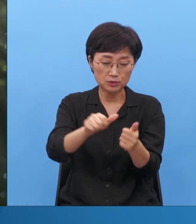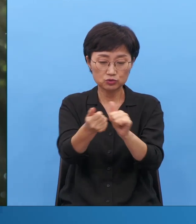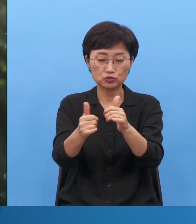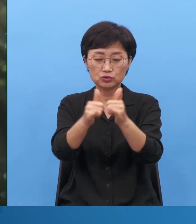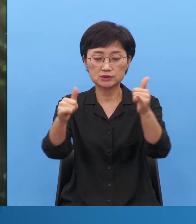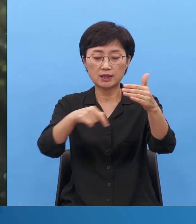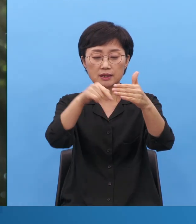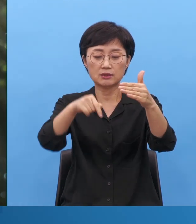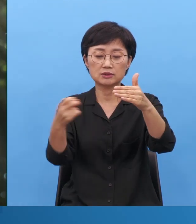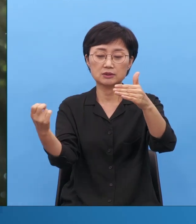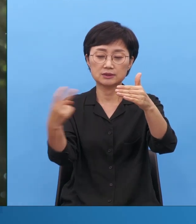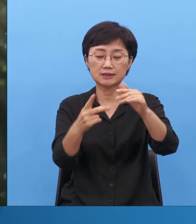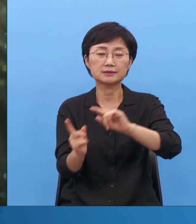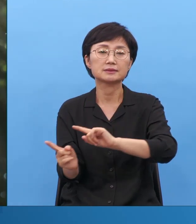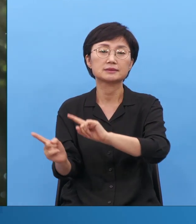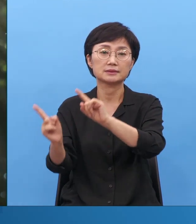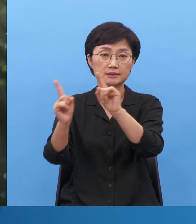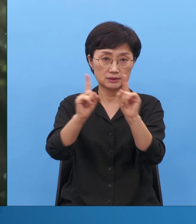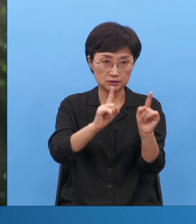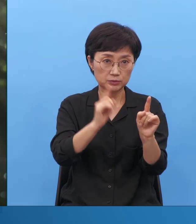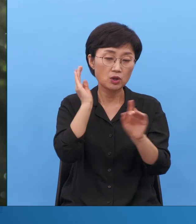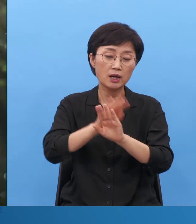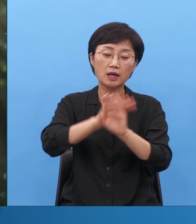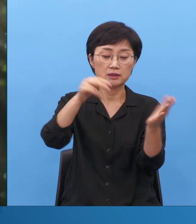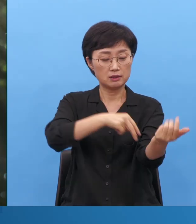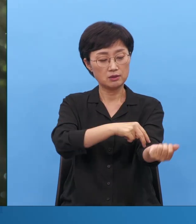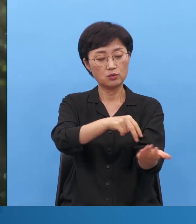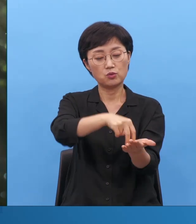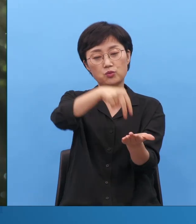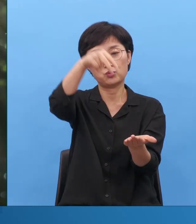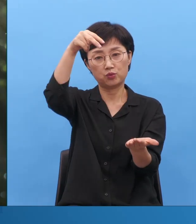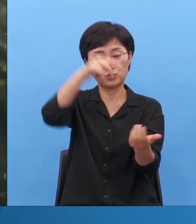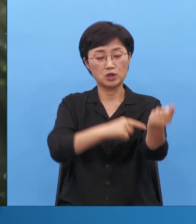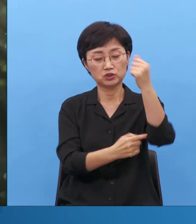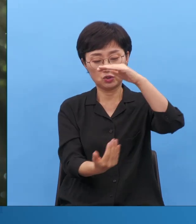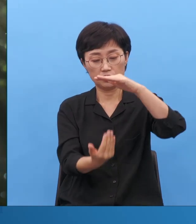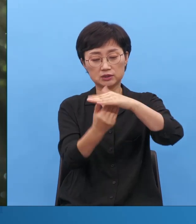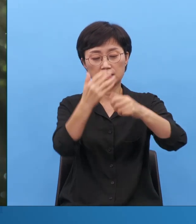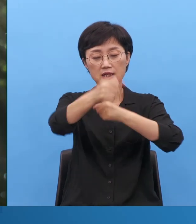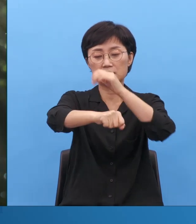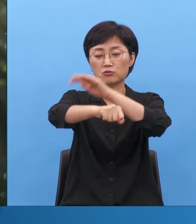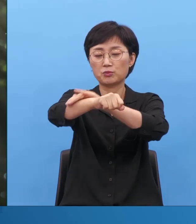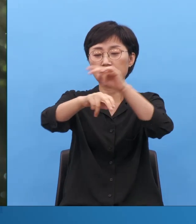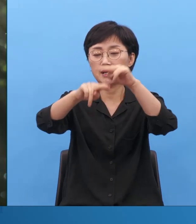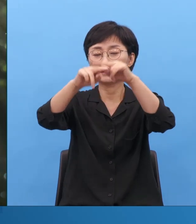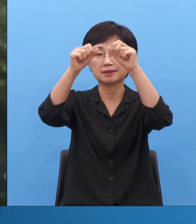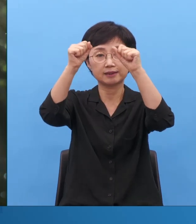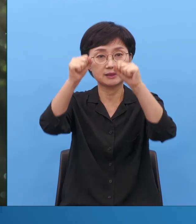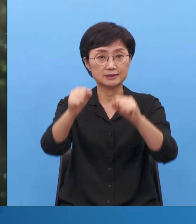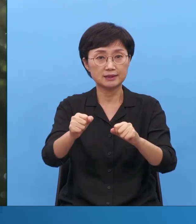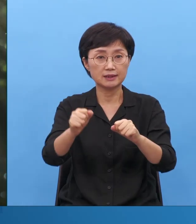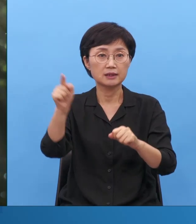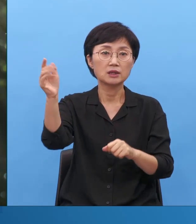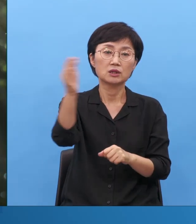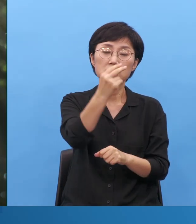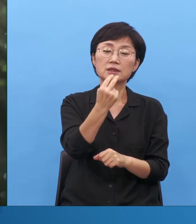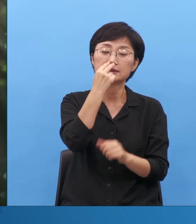3일 만에 죽은 자 가운데서 다시 살아나시며 하늘에 오르사 전능하신 하나님 우편에